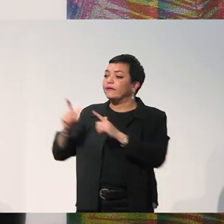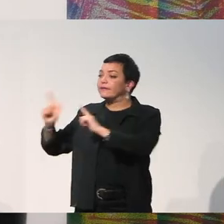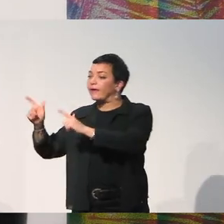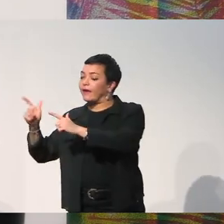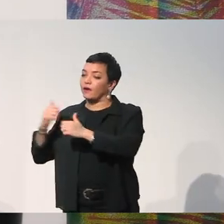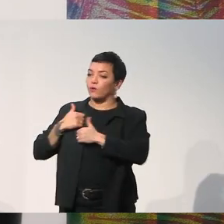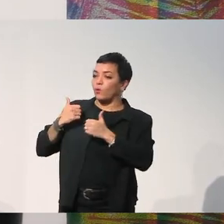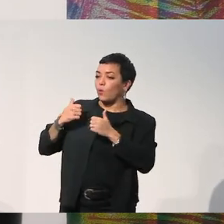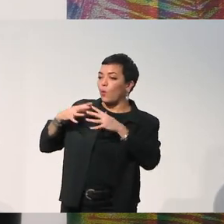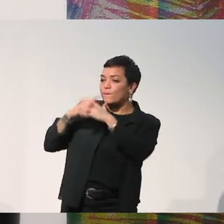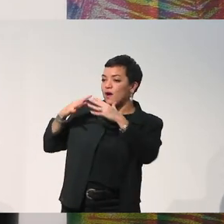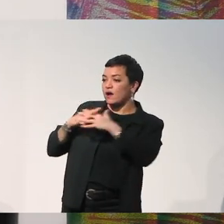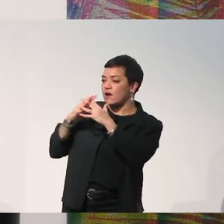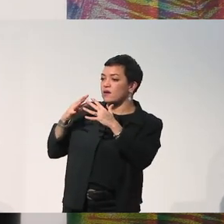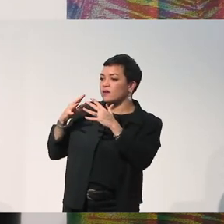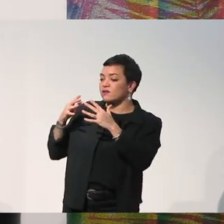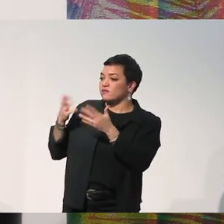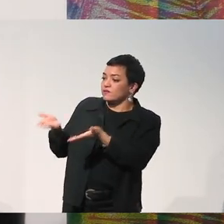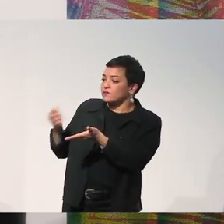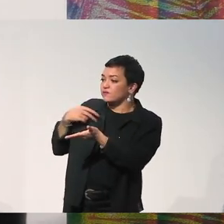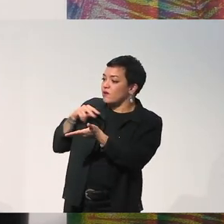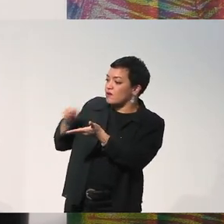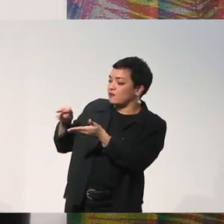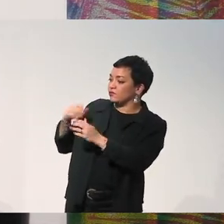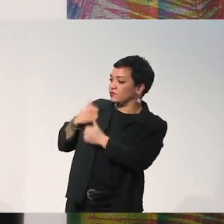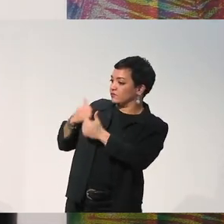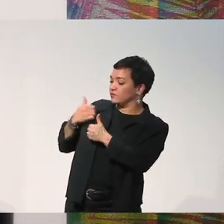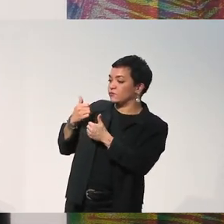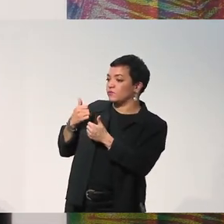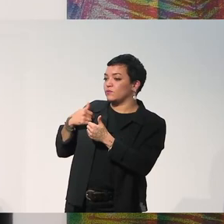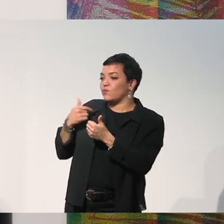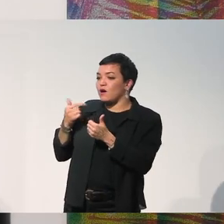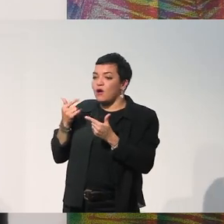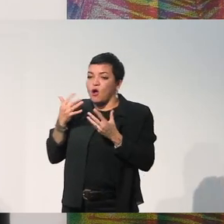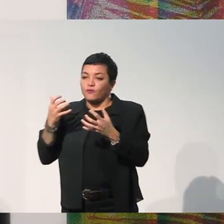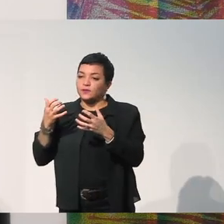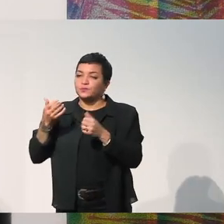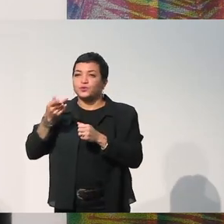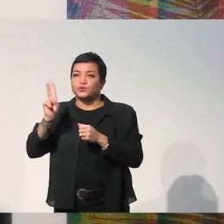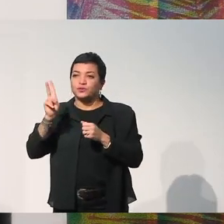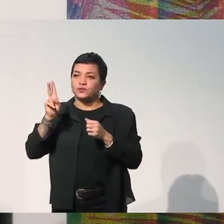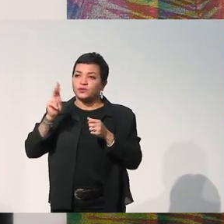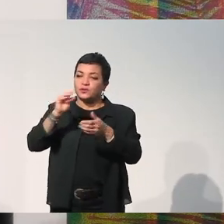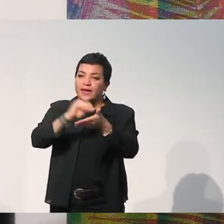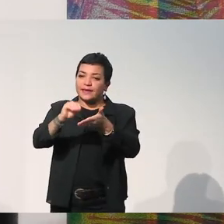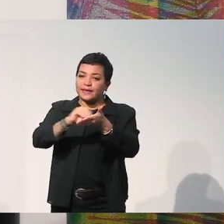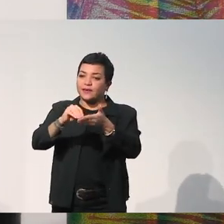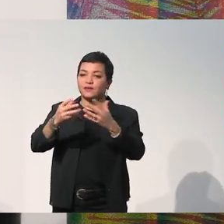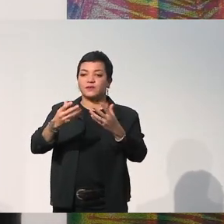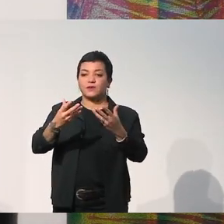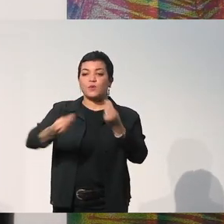combat, spécialement vu du point de vue du soldat ou du combattant. Donc là, l'idée, c'était plutôt d'écrire du point de vue des